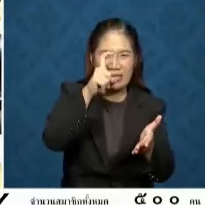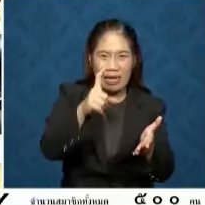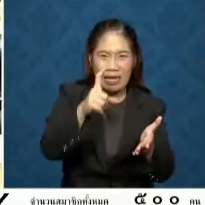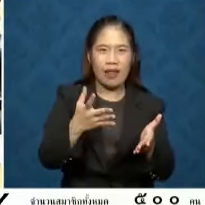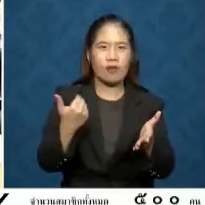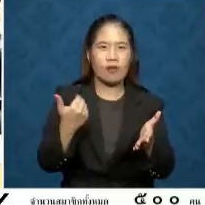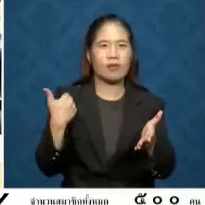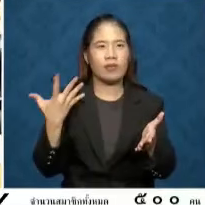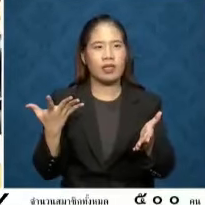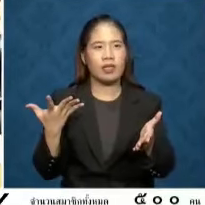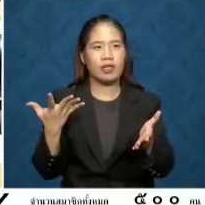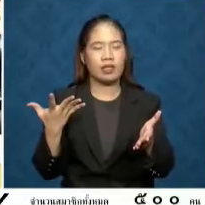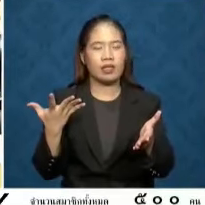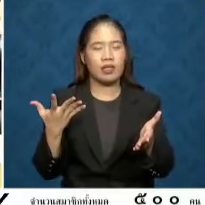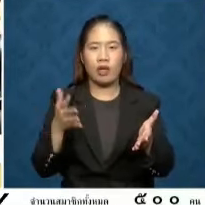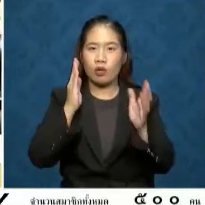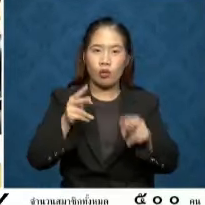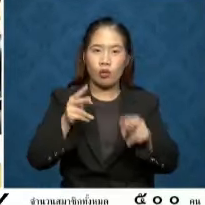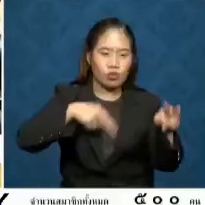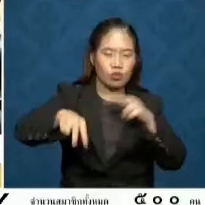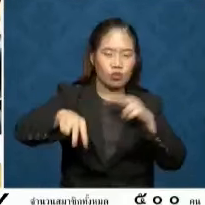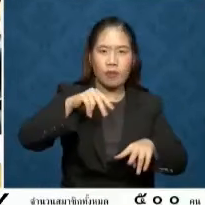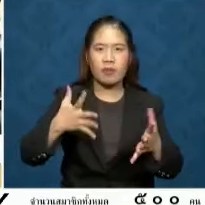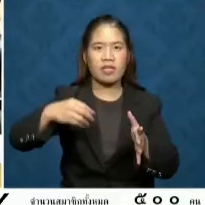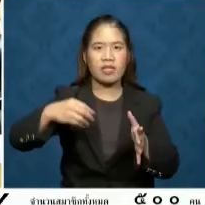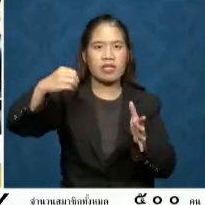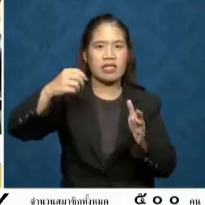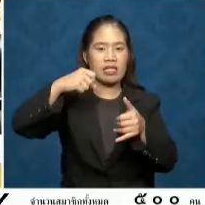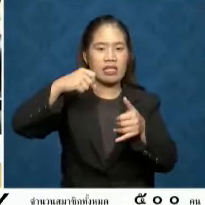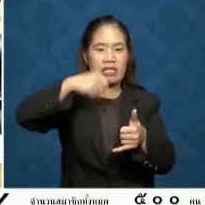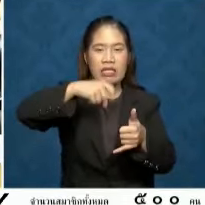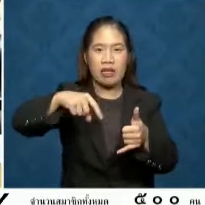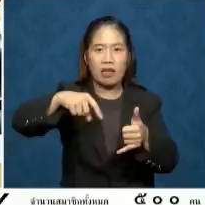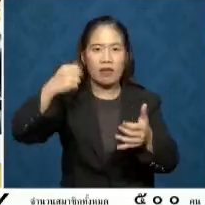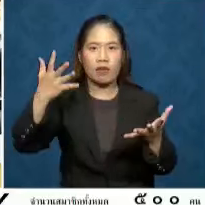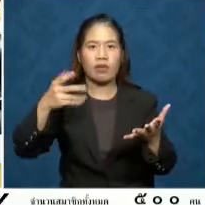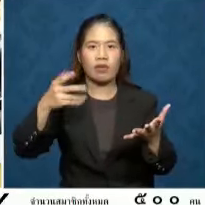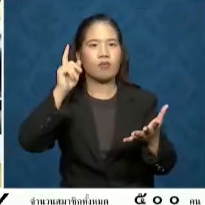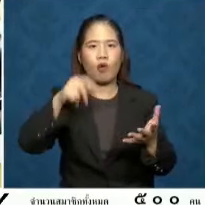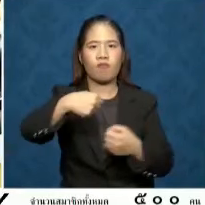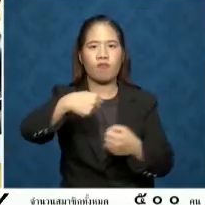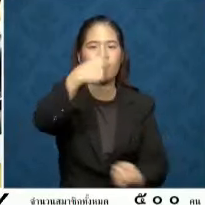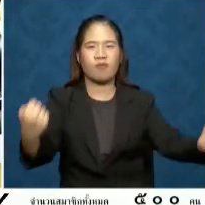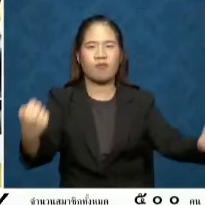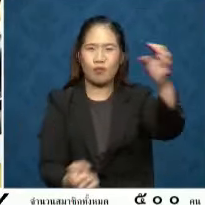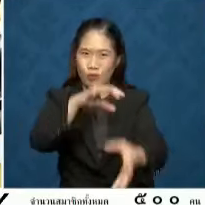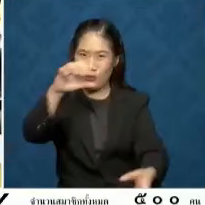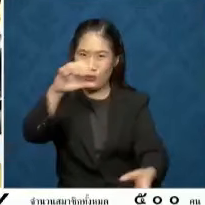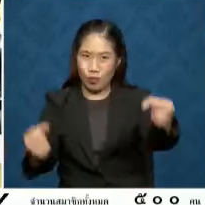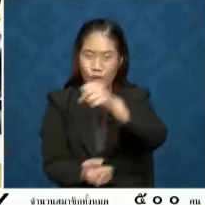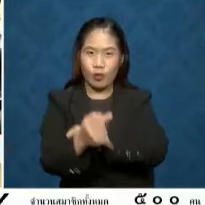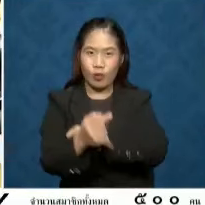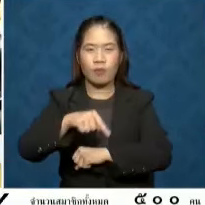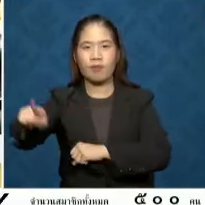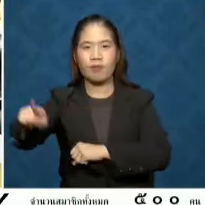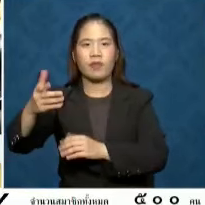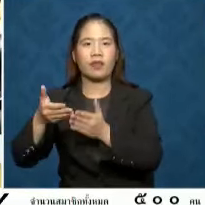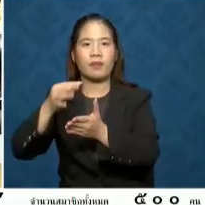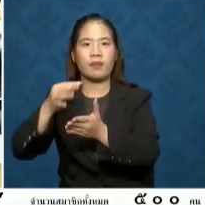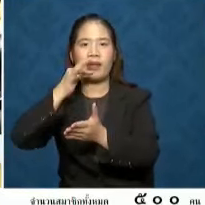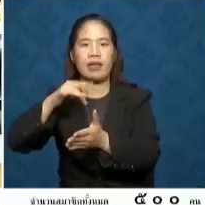งแล้วแถมยังไม่มีต้นกลไม่มีช่างไฟไปกับเรือหันเข็มฝ่ามรสุมวิ่งทวนกระแสคลื่นกลับไปสัต